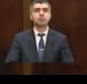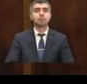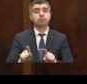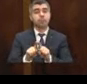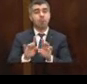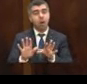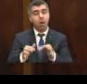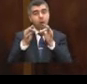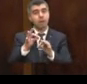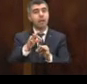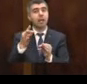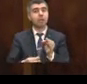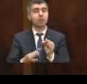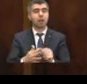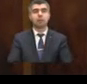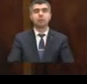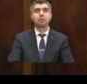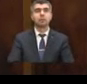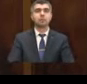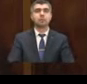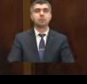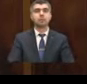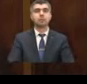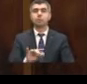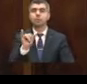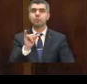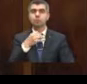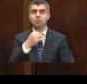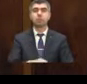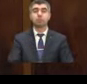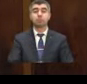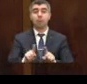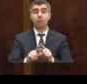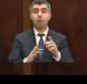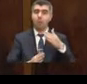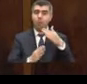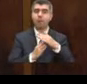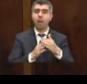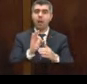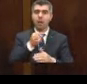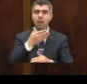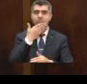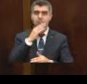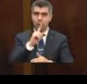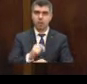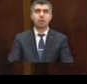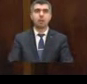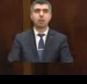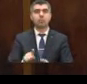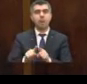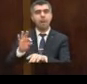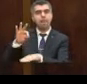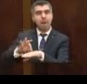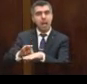بالنتائج، خاصة بعد التحكم في الوضع الوبائي، سواء تعلق الأمر بعدد الإصابات